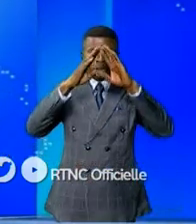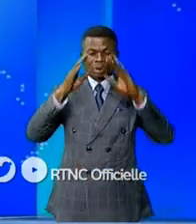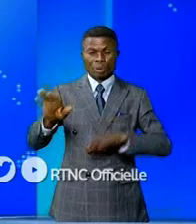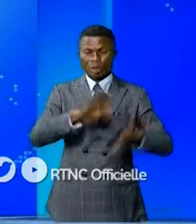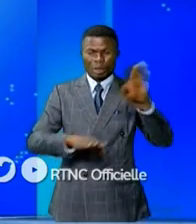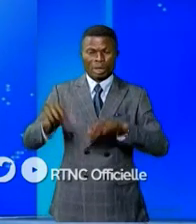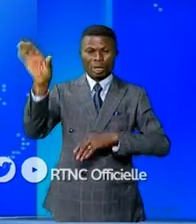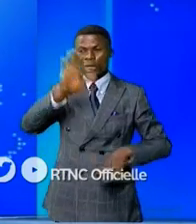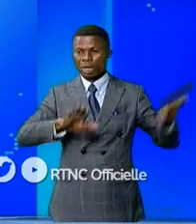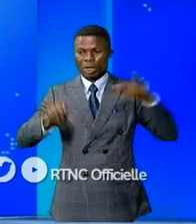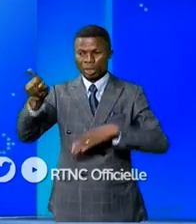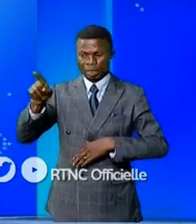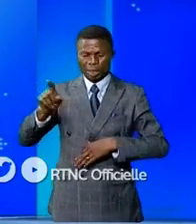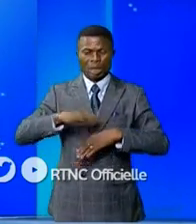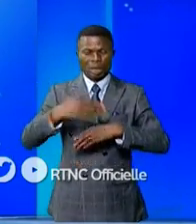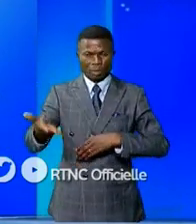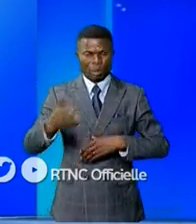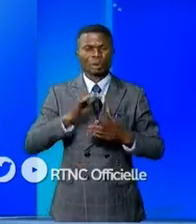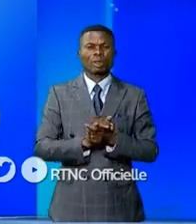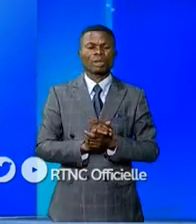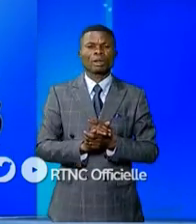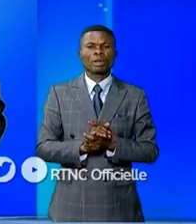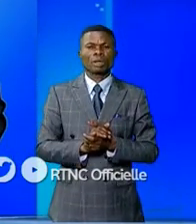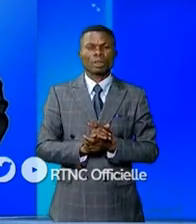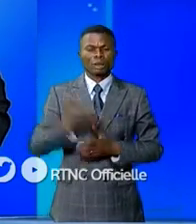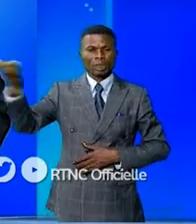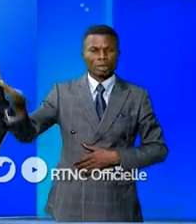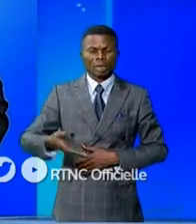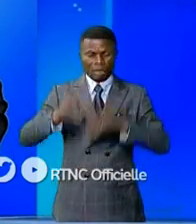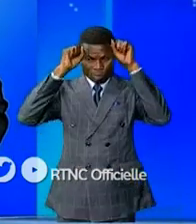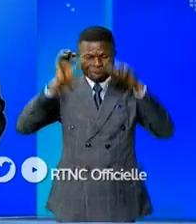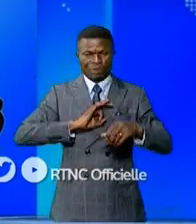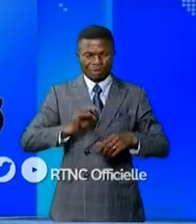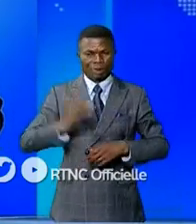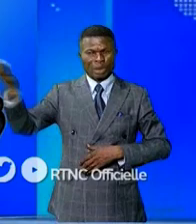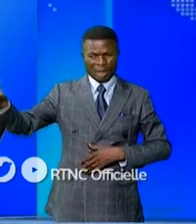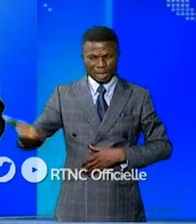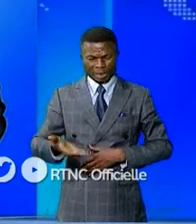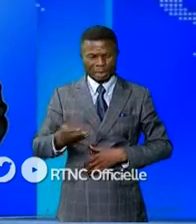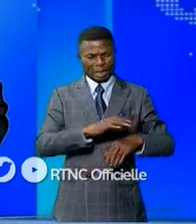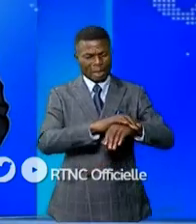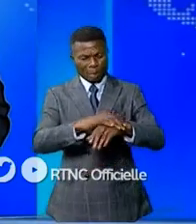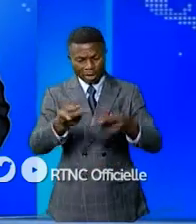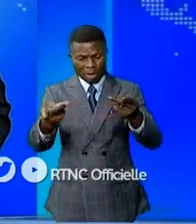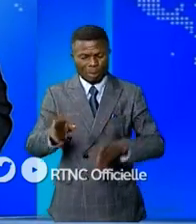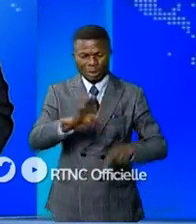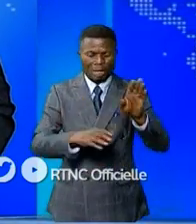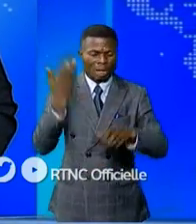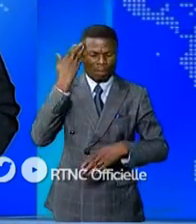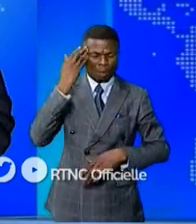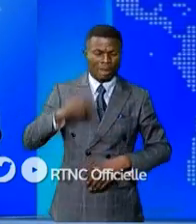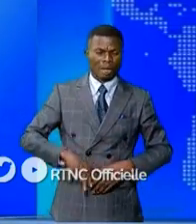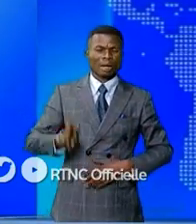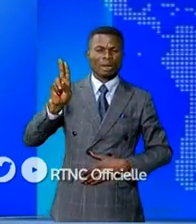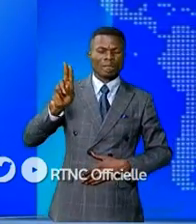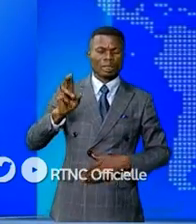la commune de Lancélé, ce après avoir été reçu par le chef de l'État, Félix-Antoine Tshisekedi Tshilombo, dans les cadres